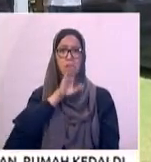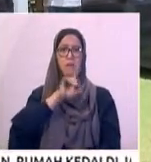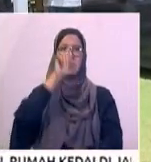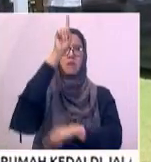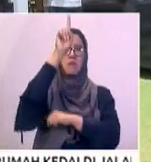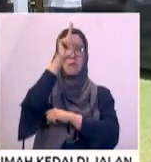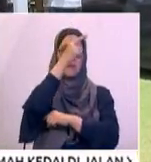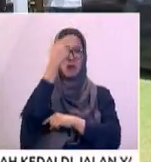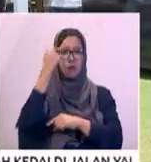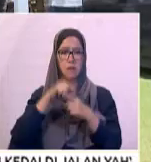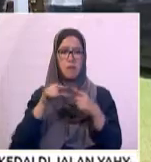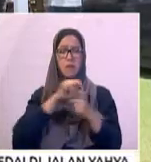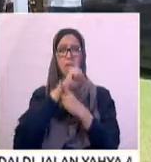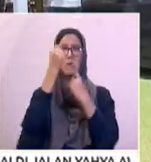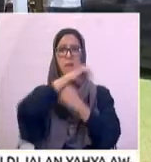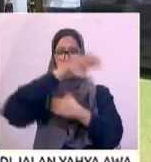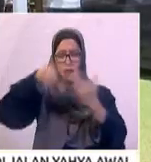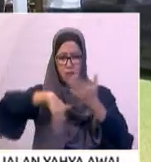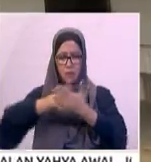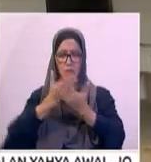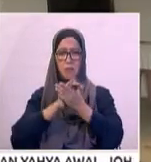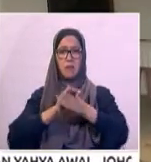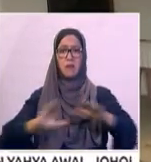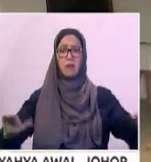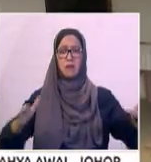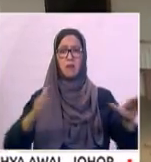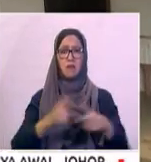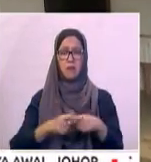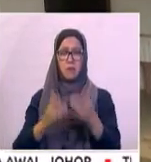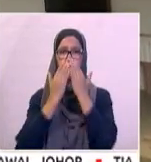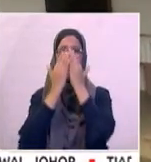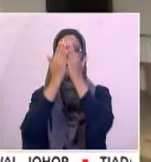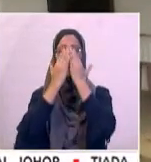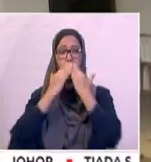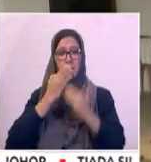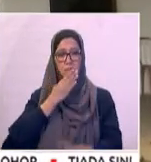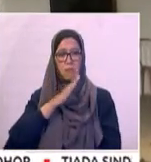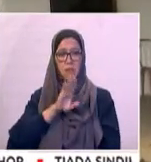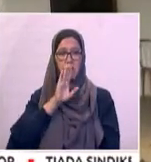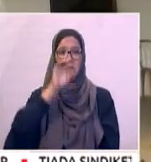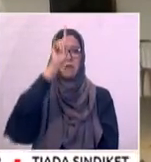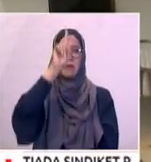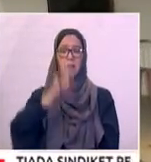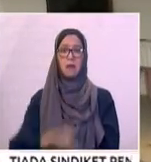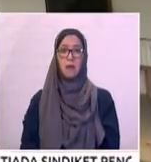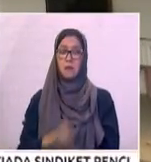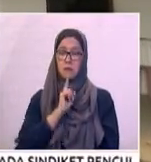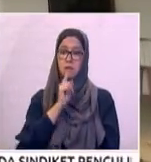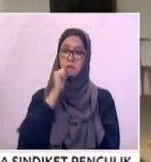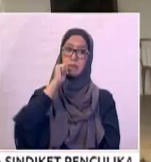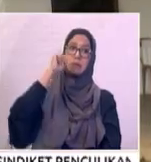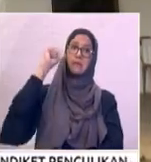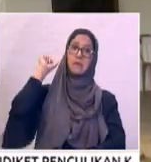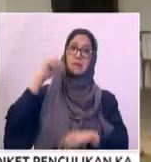ini selamat. Alhamdulillah. Oh, semalam ni memanglah saya sedang buat